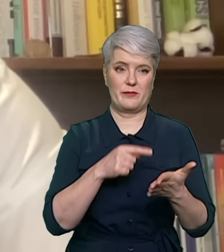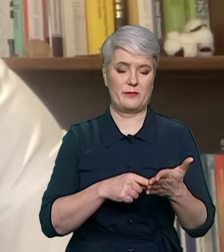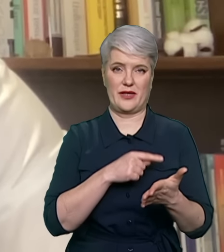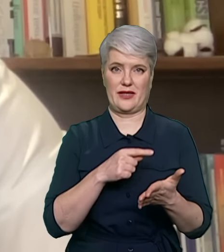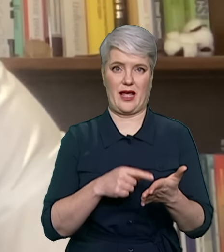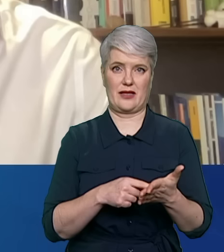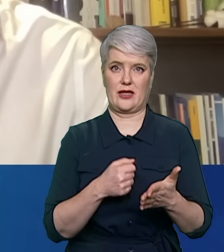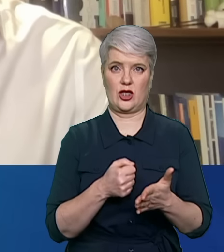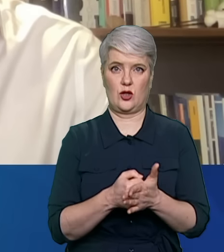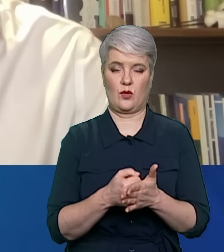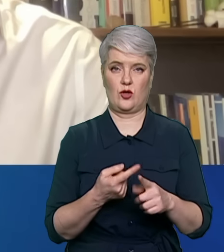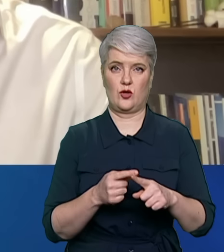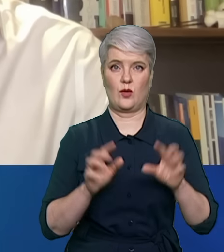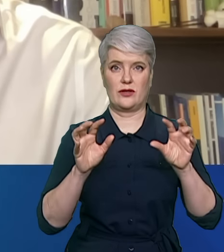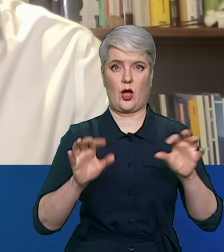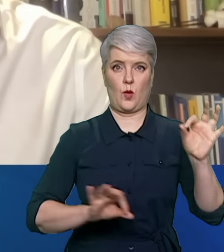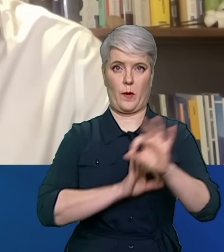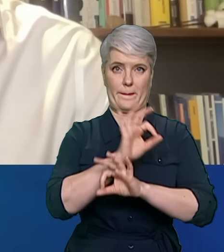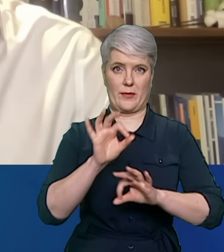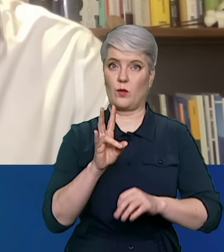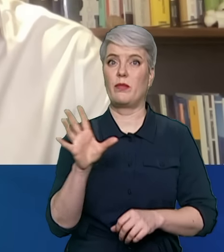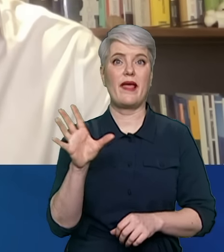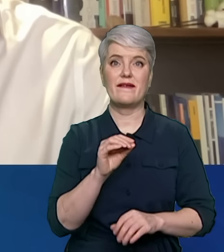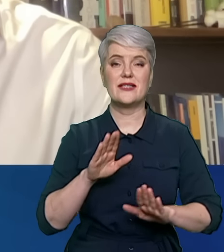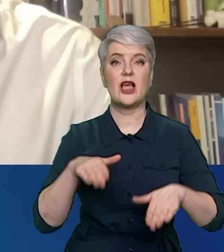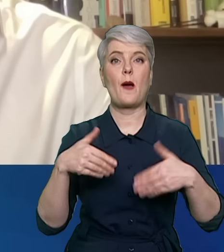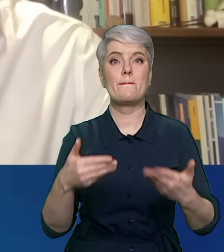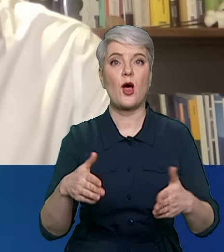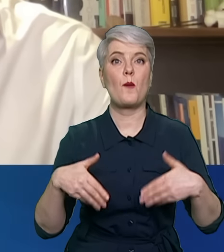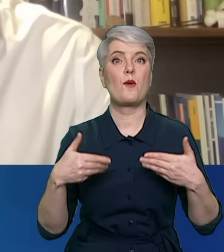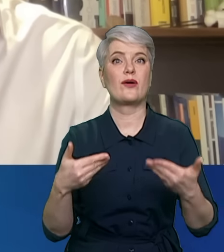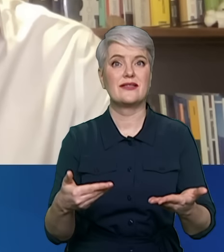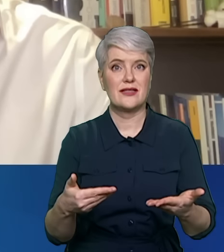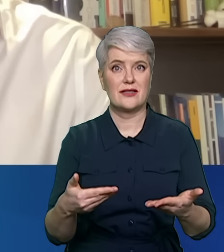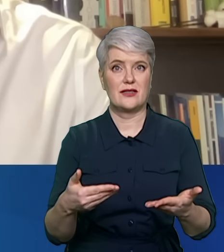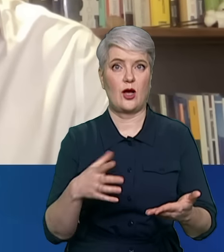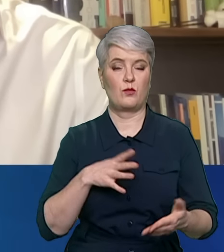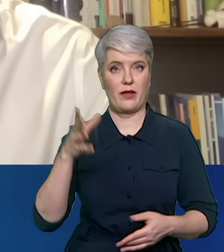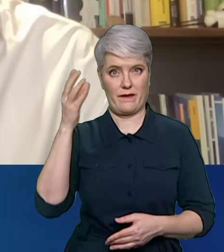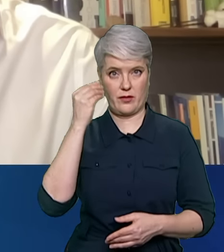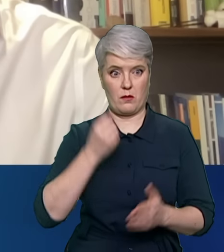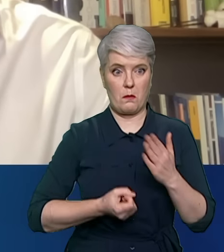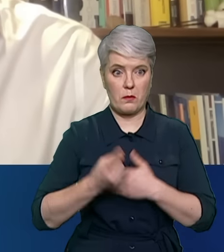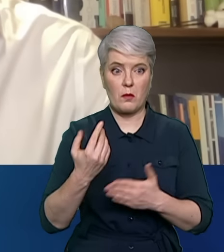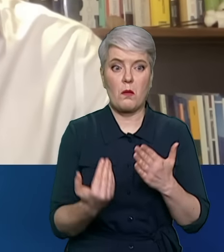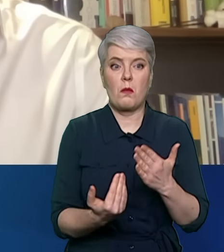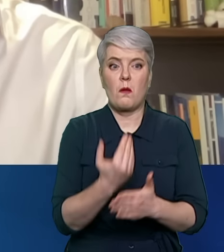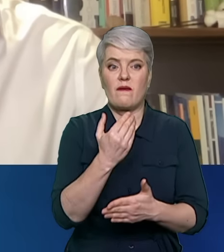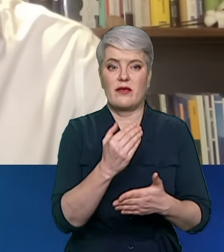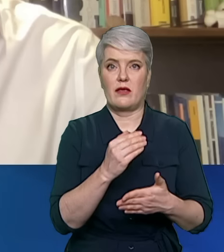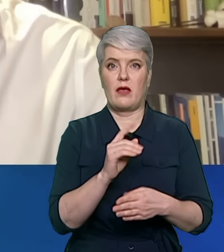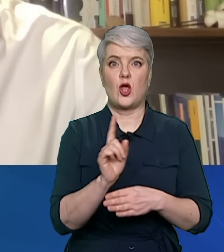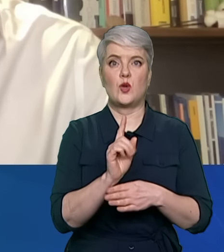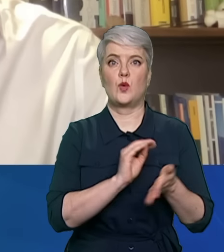всі пропозиції, які ми пропонували до попередньої версії, були враховані. Більш того, з'явилися якісь нові норми, які, ну, чесно